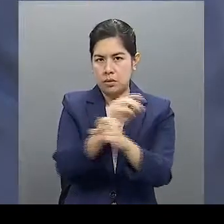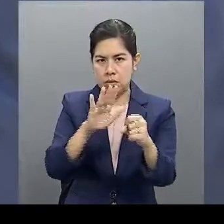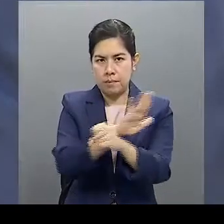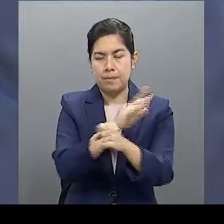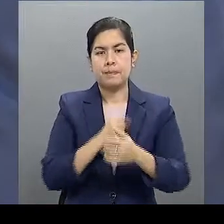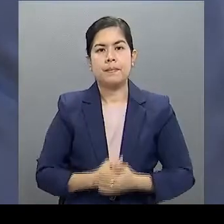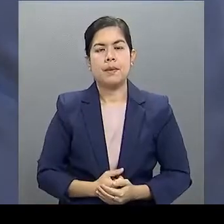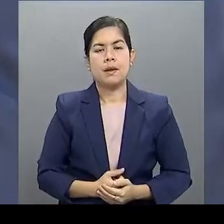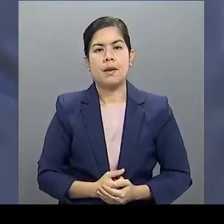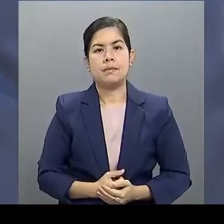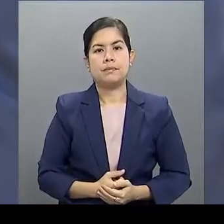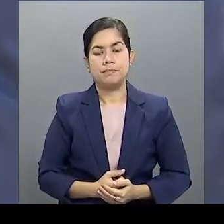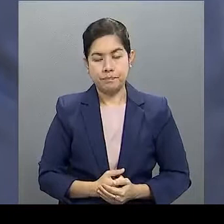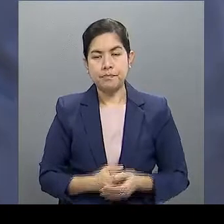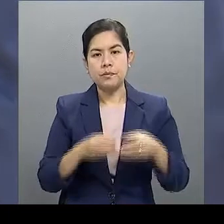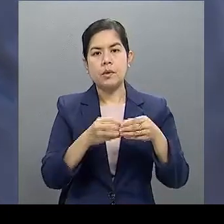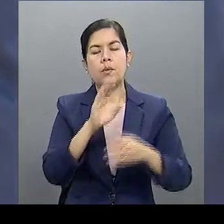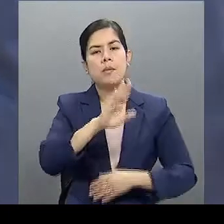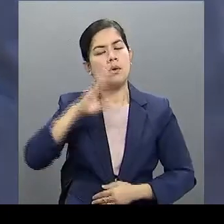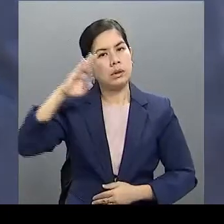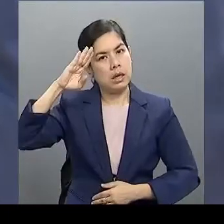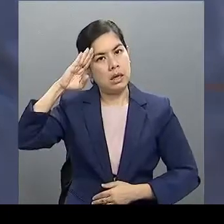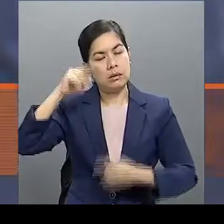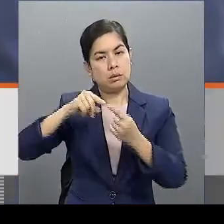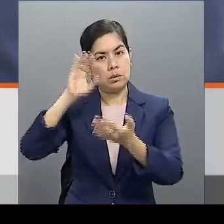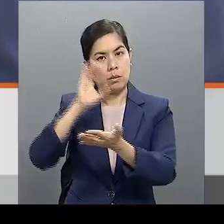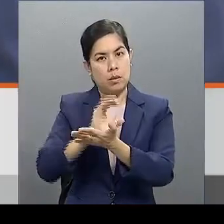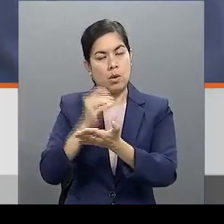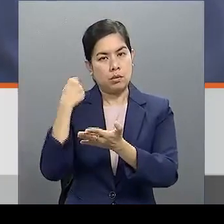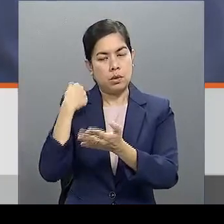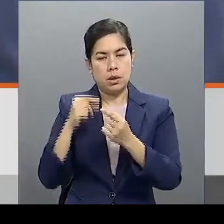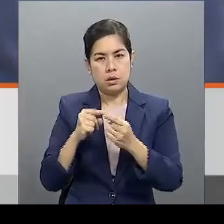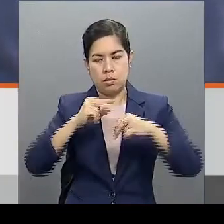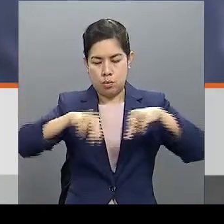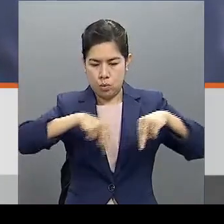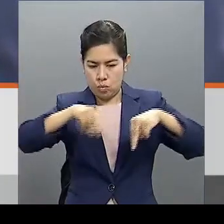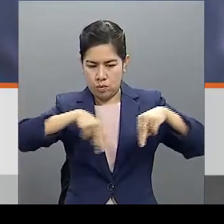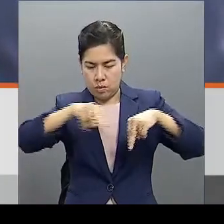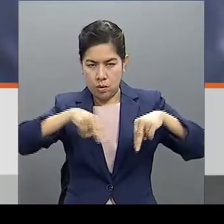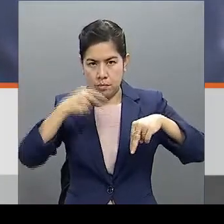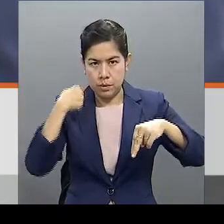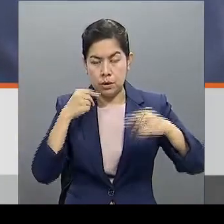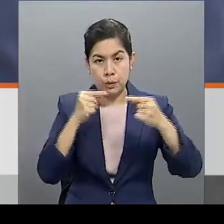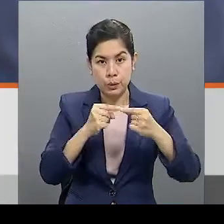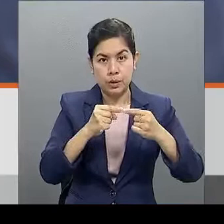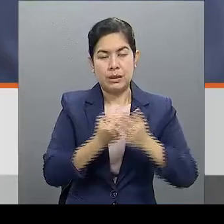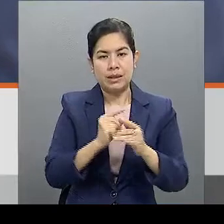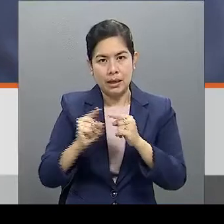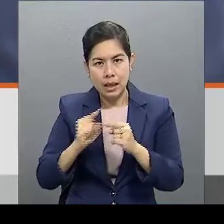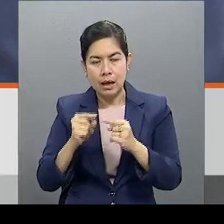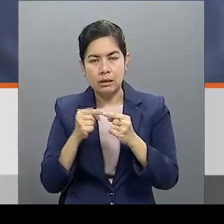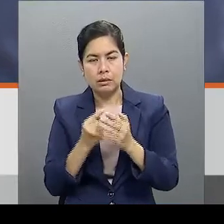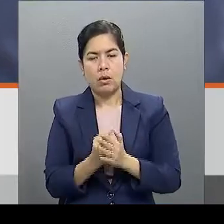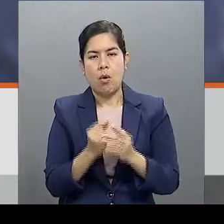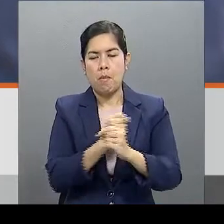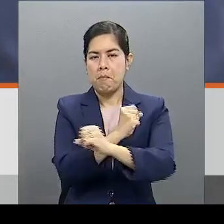ความมั่นคงเองนะครับก็ได้มีความเข้มข้นนะครับในการตั้งจุดตรวจจุดสกัดแล้วก็จุดคัดกรองนะครับเพื่อ